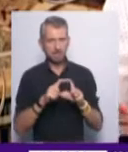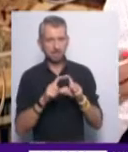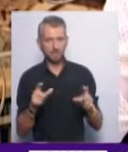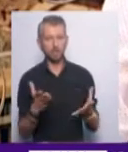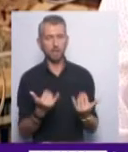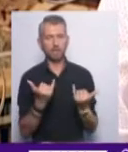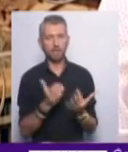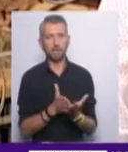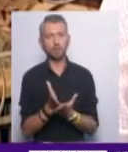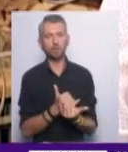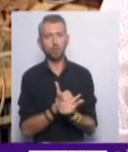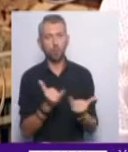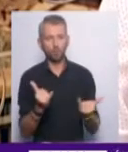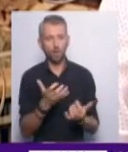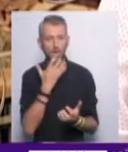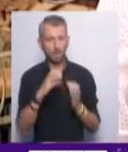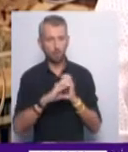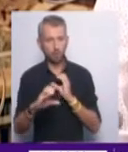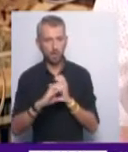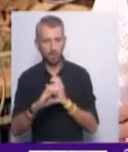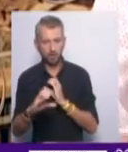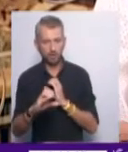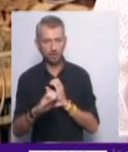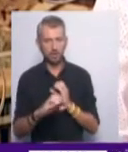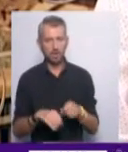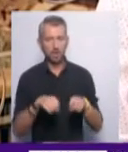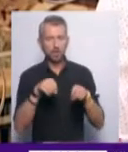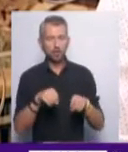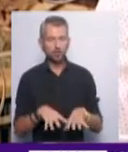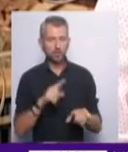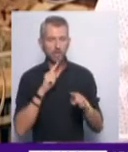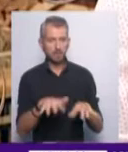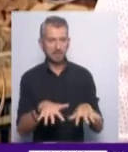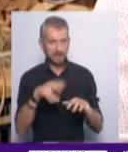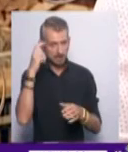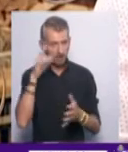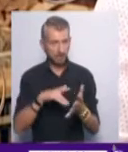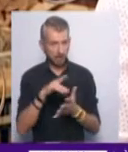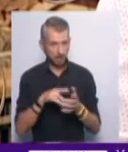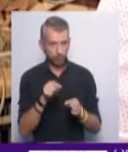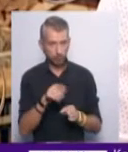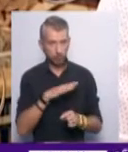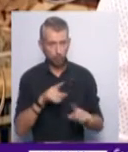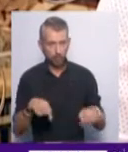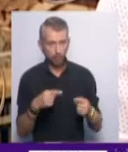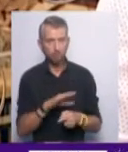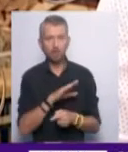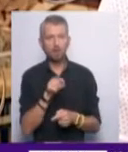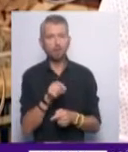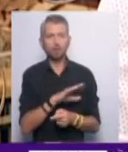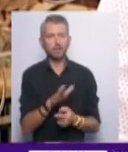зараз обслуговує тепломережі, рішенням сесії Київради воно було утворене, не є